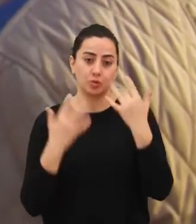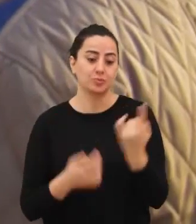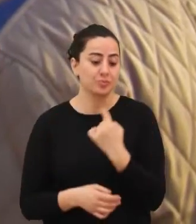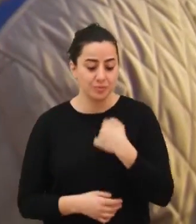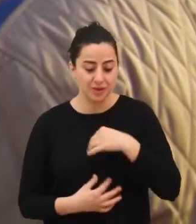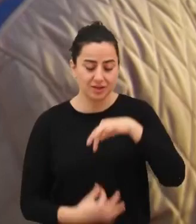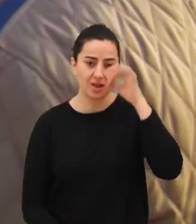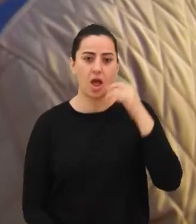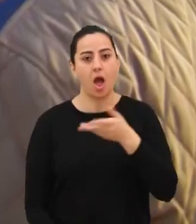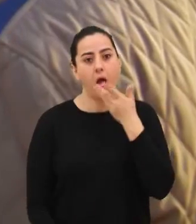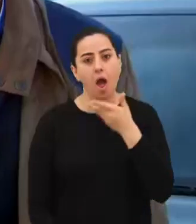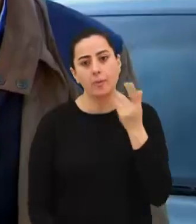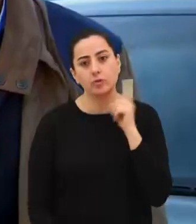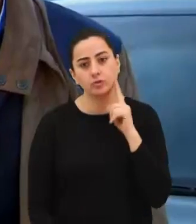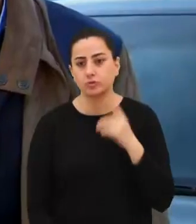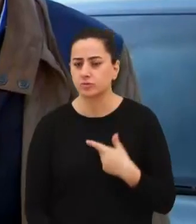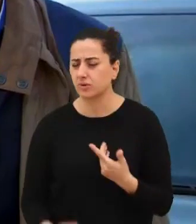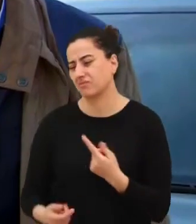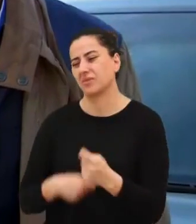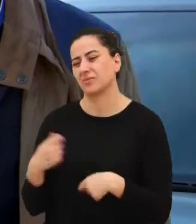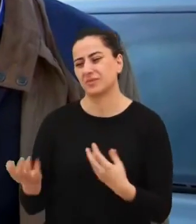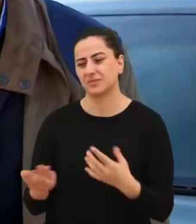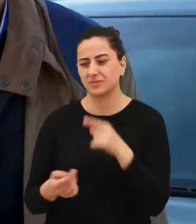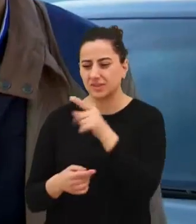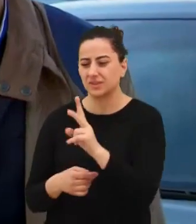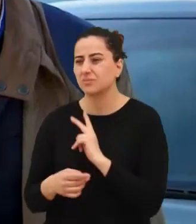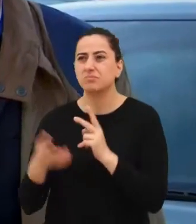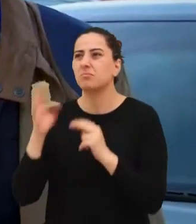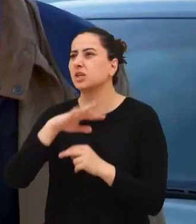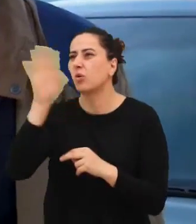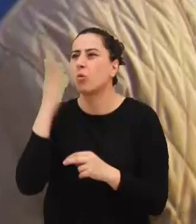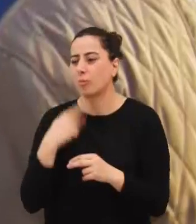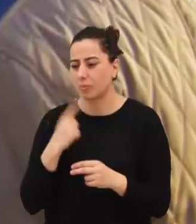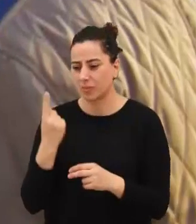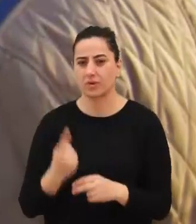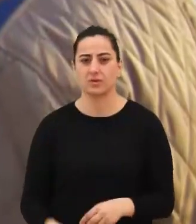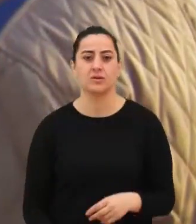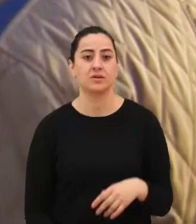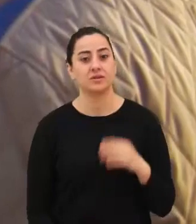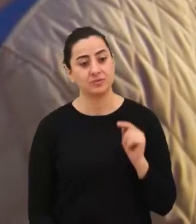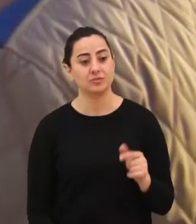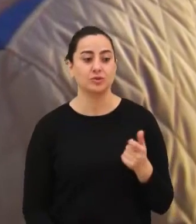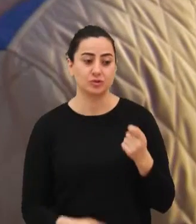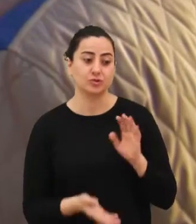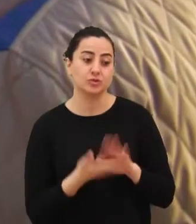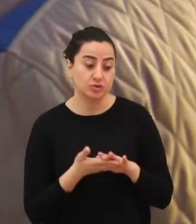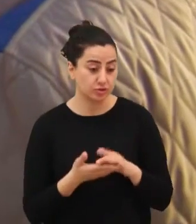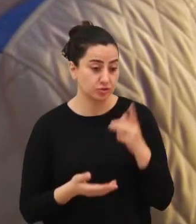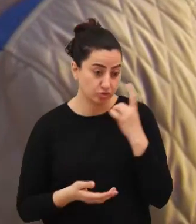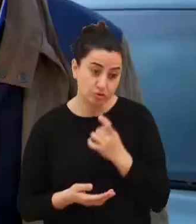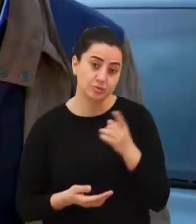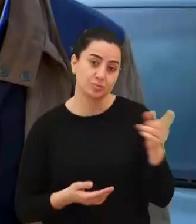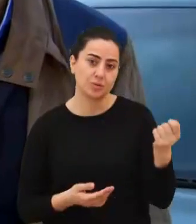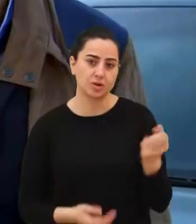haber bülteni sayılırım yani. Abartma Şükrü. Senden benden başka bilgi alan mı var ki? Benim bu bilgi ücrete tabi. Lütfen numara